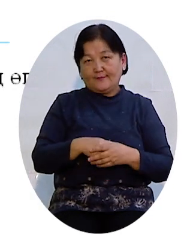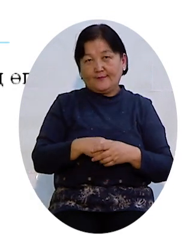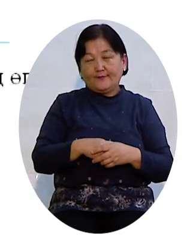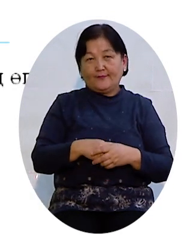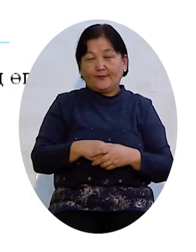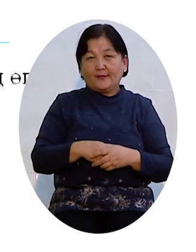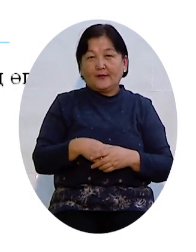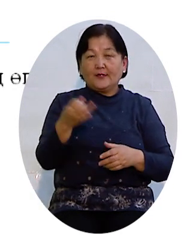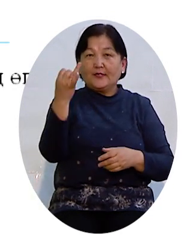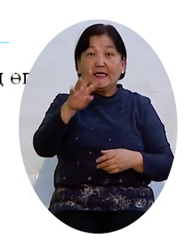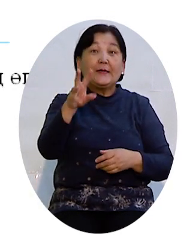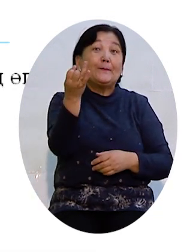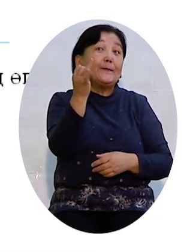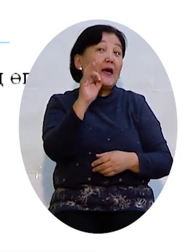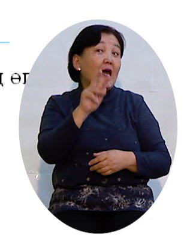За ийм айл учраас